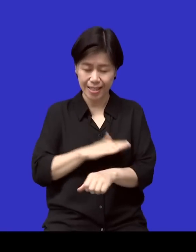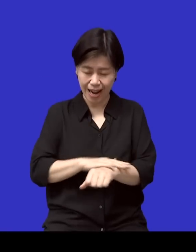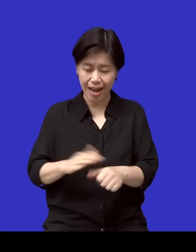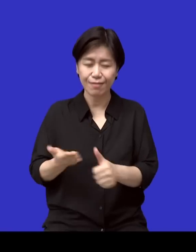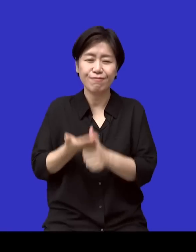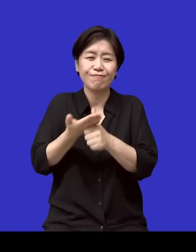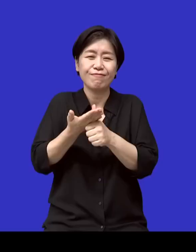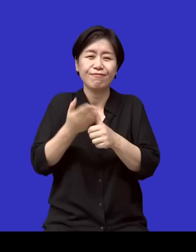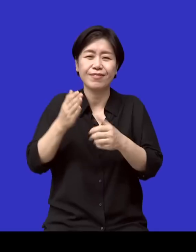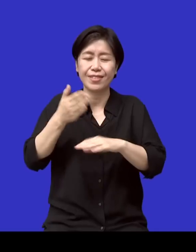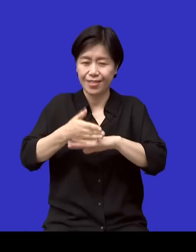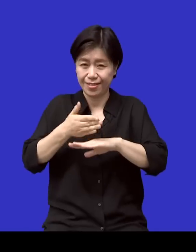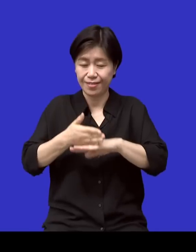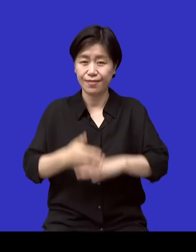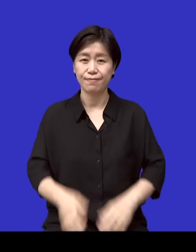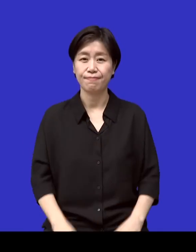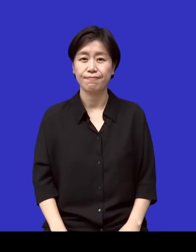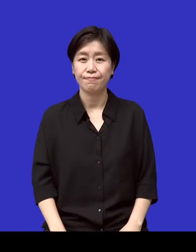고맙고 감사합니다.